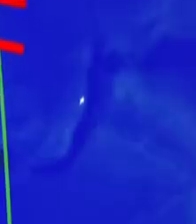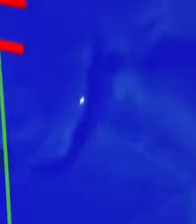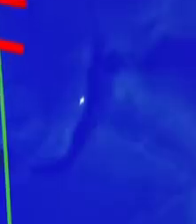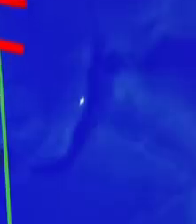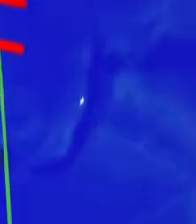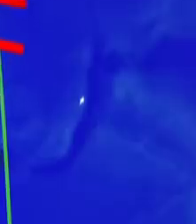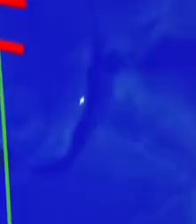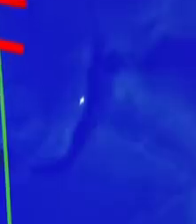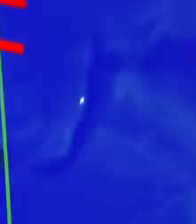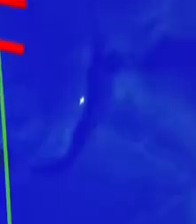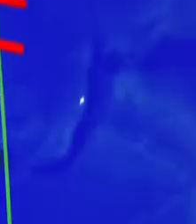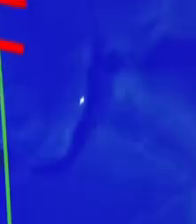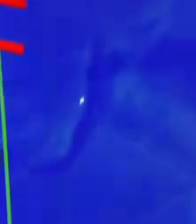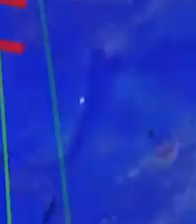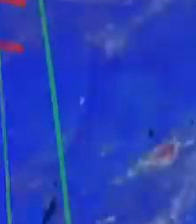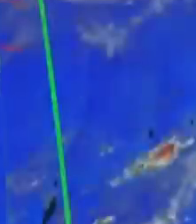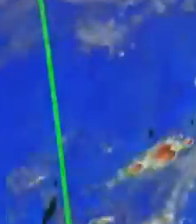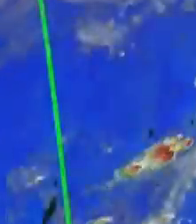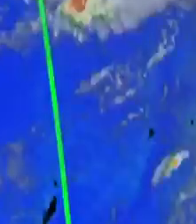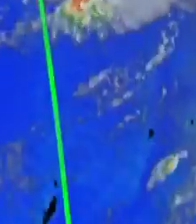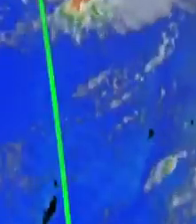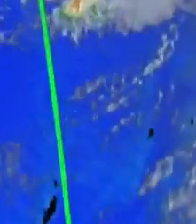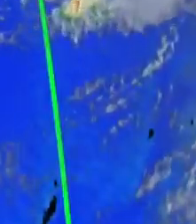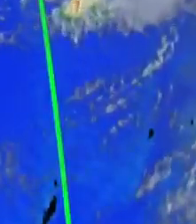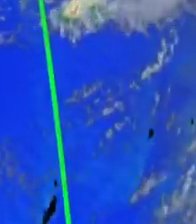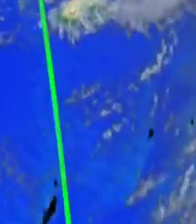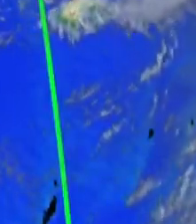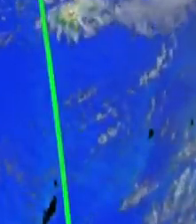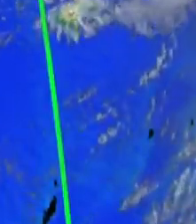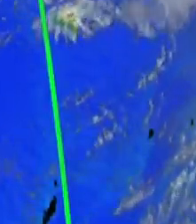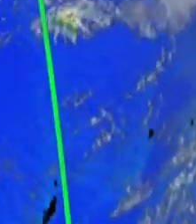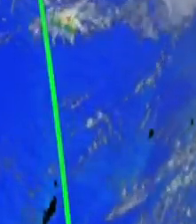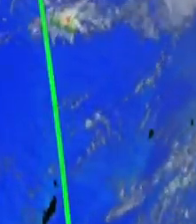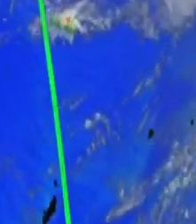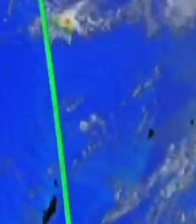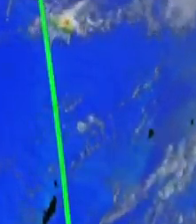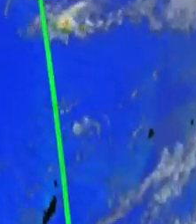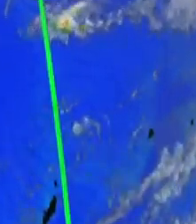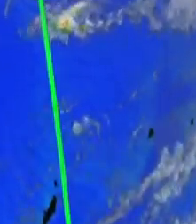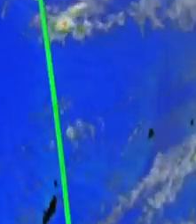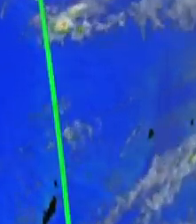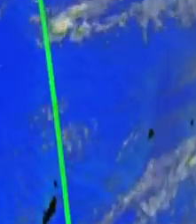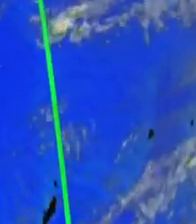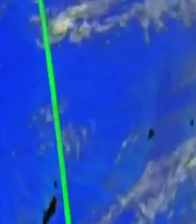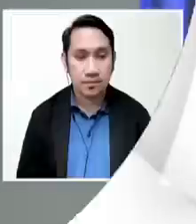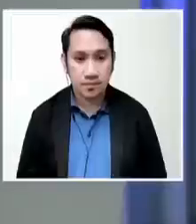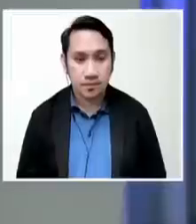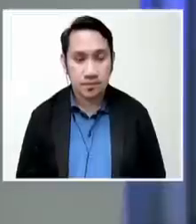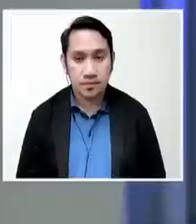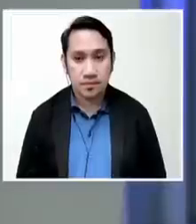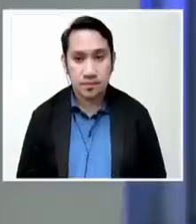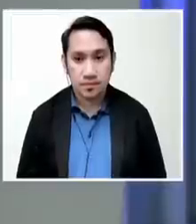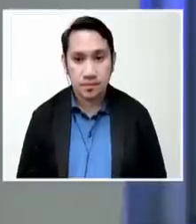Hana at Ineng. Yan po ang update sa ligay ng panahon. Ako po si Ariel Rojas. Ingat kapamilya!